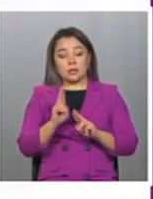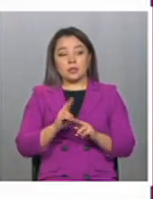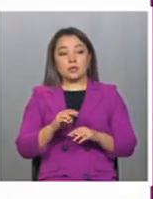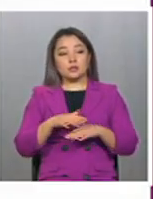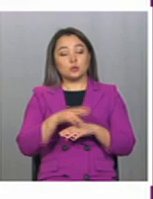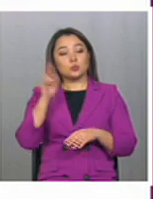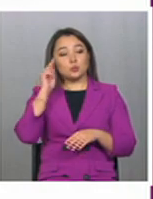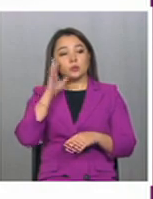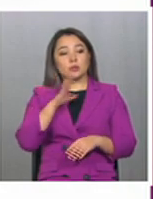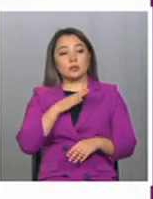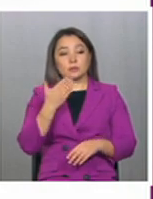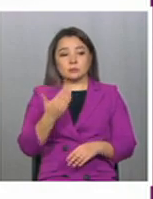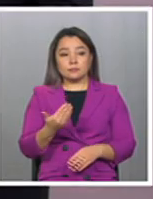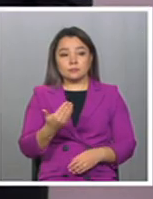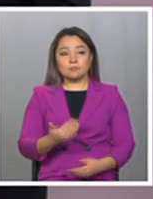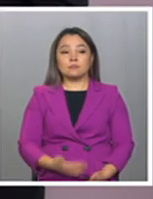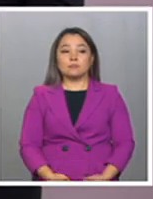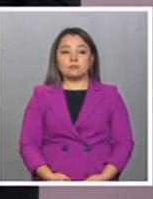шығаруды үйрендіңдер.